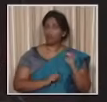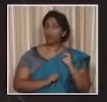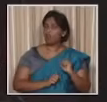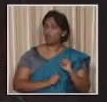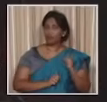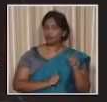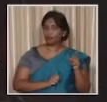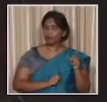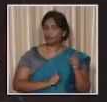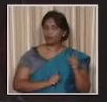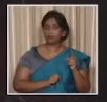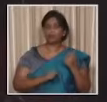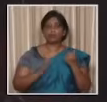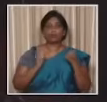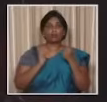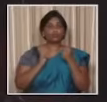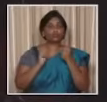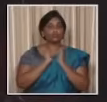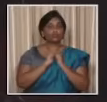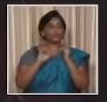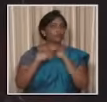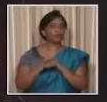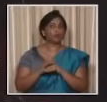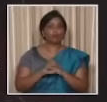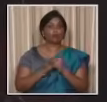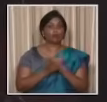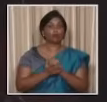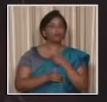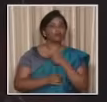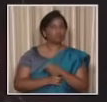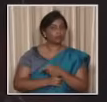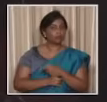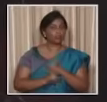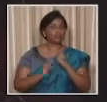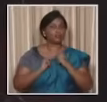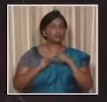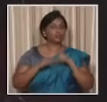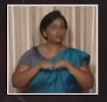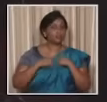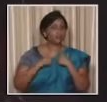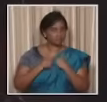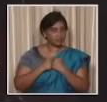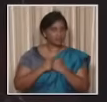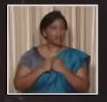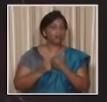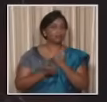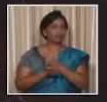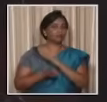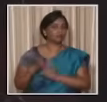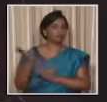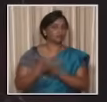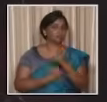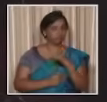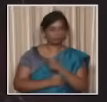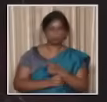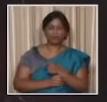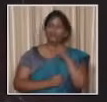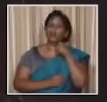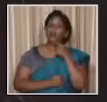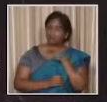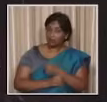කොහොමද ආවරණ පත්වීම් ගත්තේ පොදු පෙරමුණේ යූනියන් එකේ? නෑ ගරු